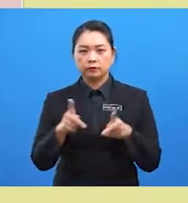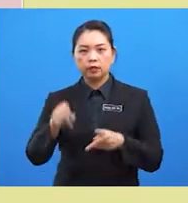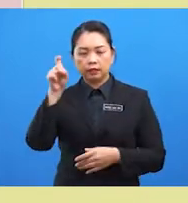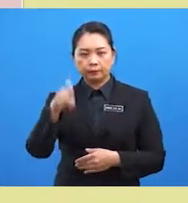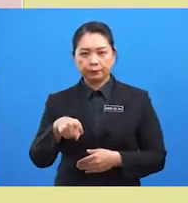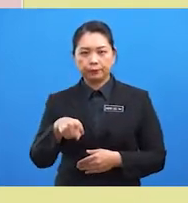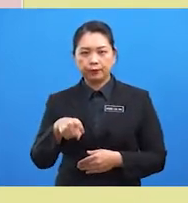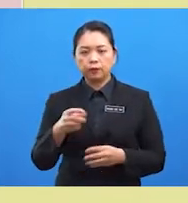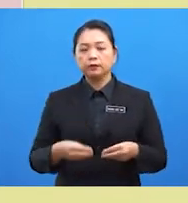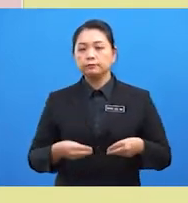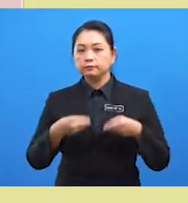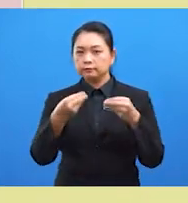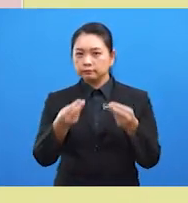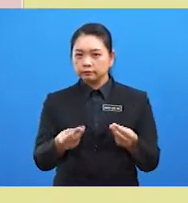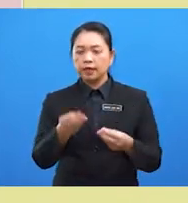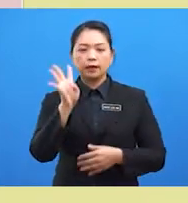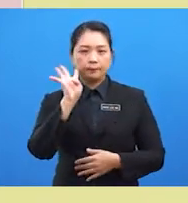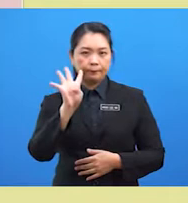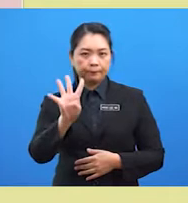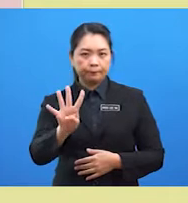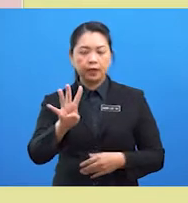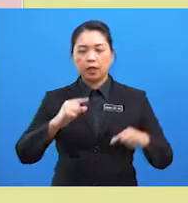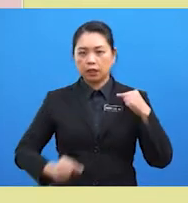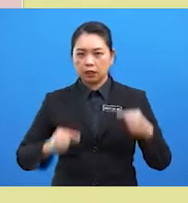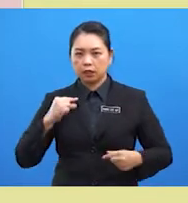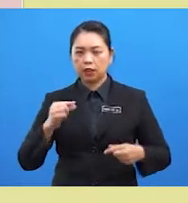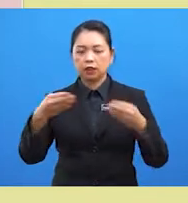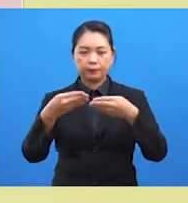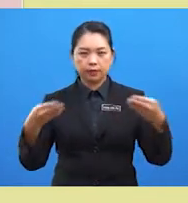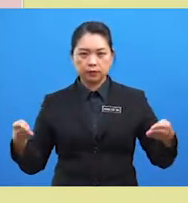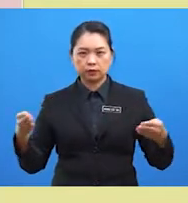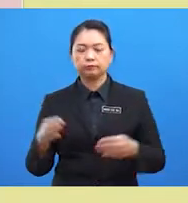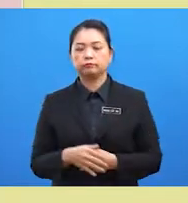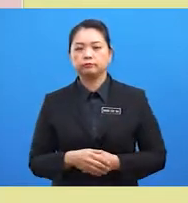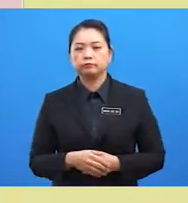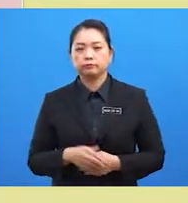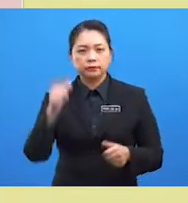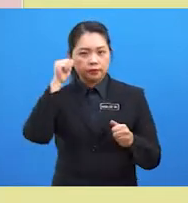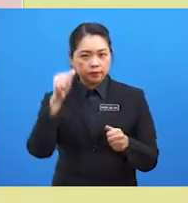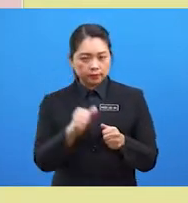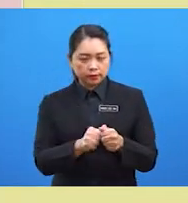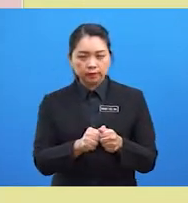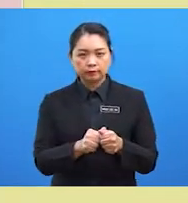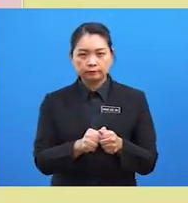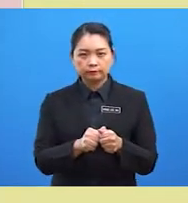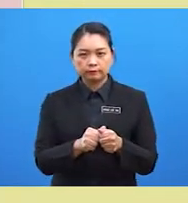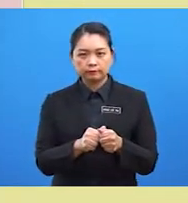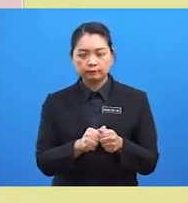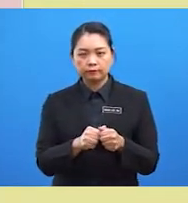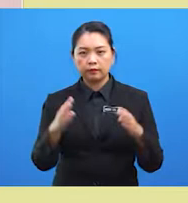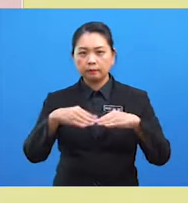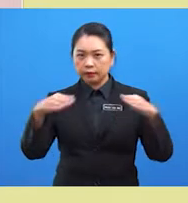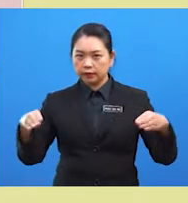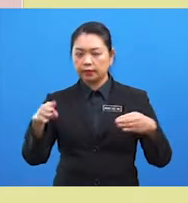perlu mengemukakan 4 gaya bahasa. Ingat, para pelajar, bahagian